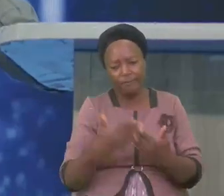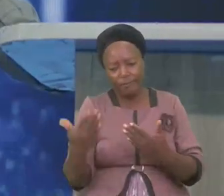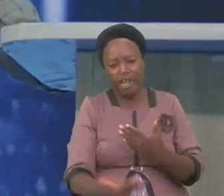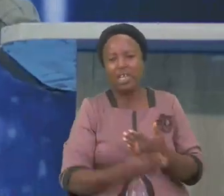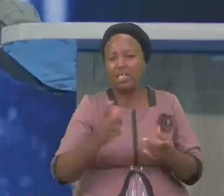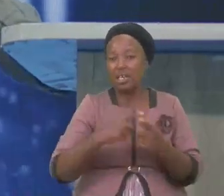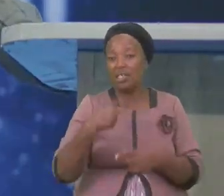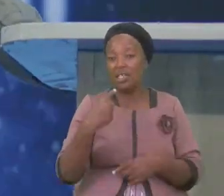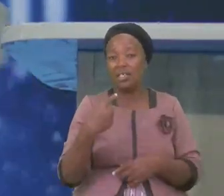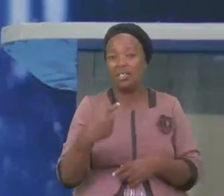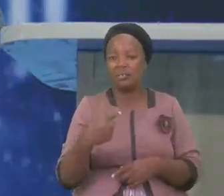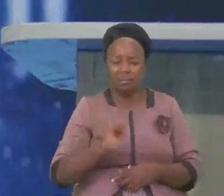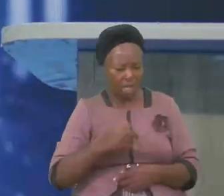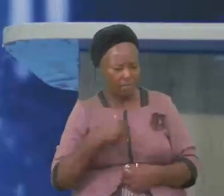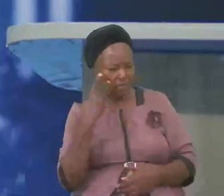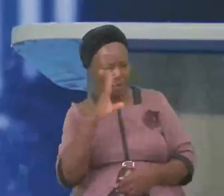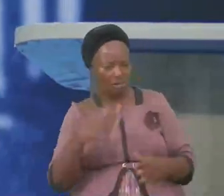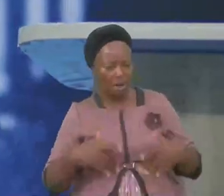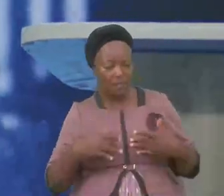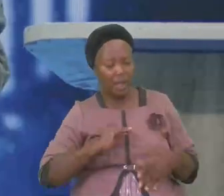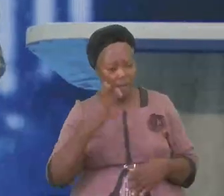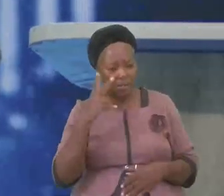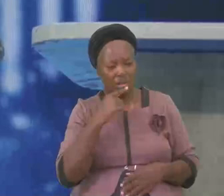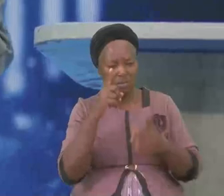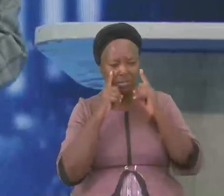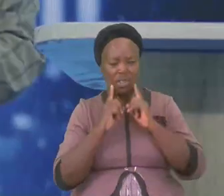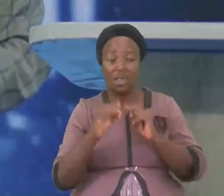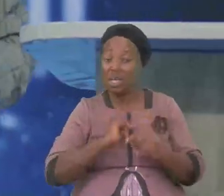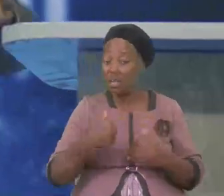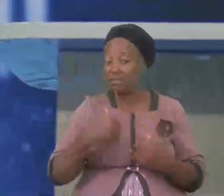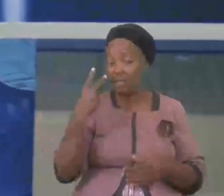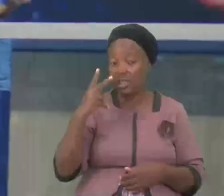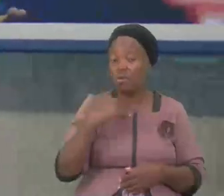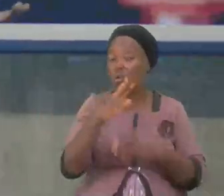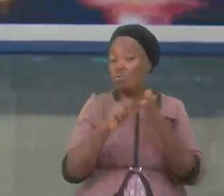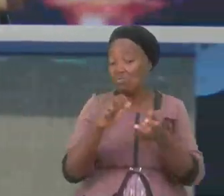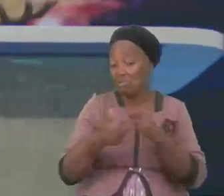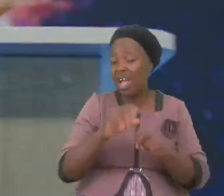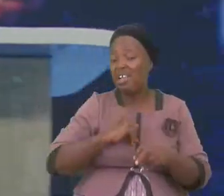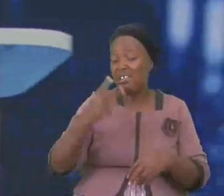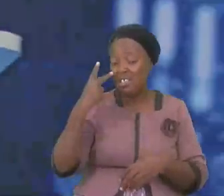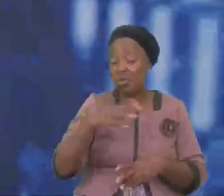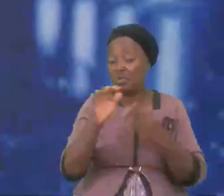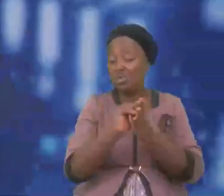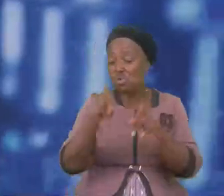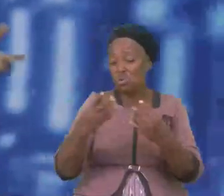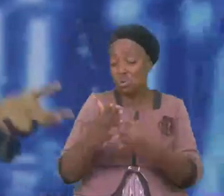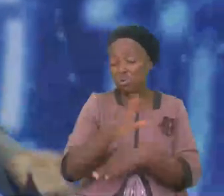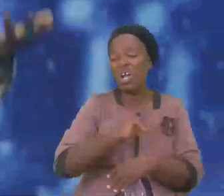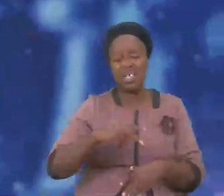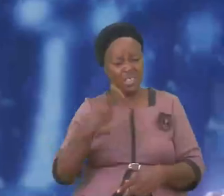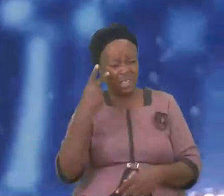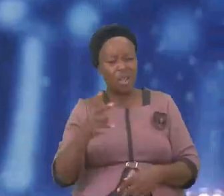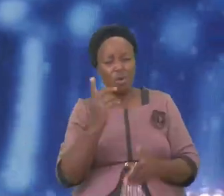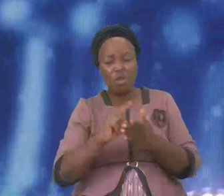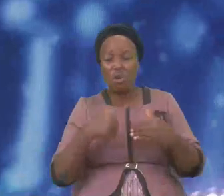dit, j'ai vu ta vie, j'ai vu tes larmes, j'ai vu tes problèmes, j'ai vu